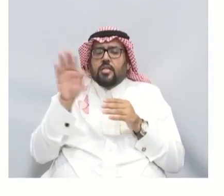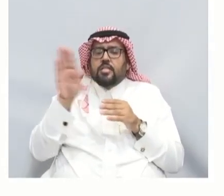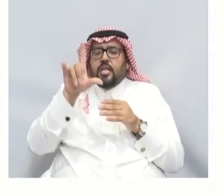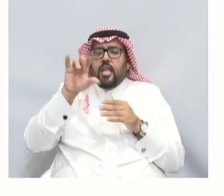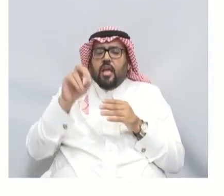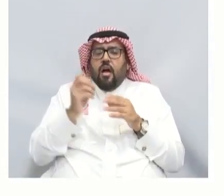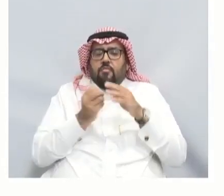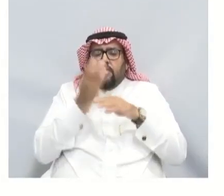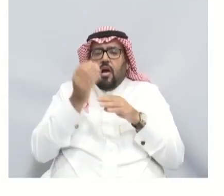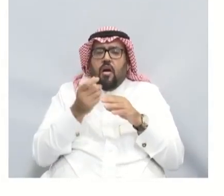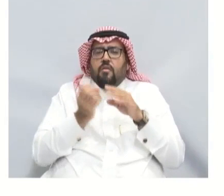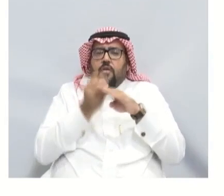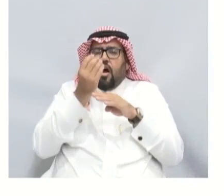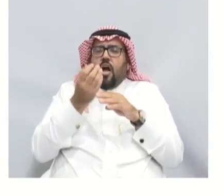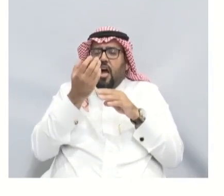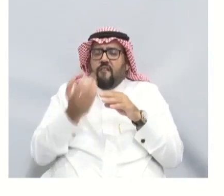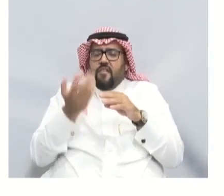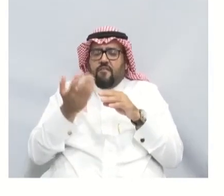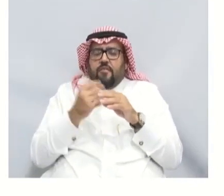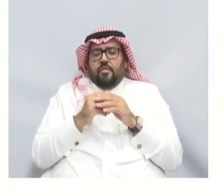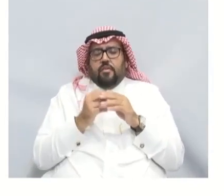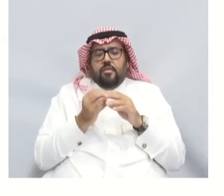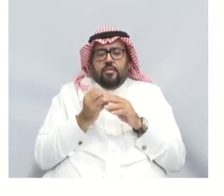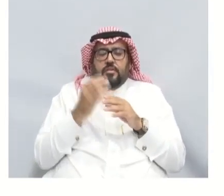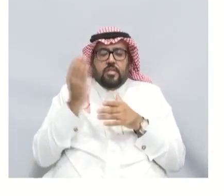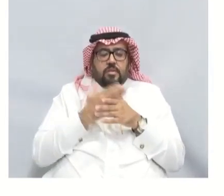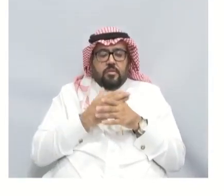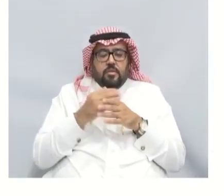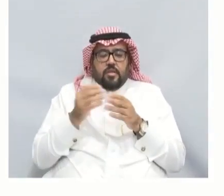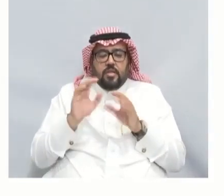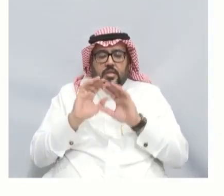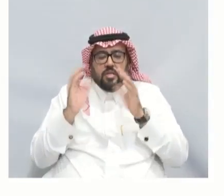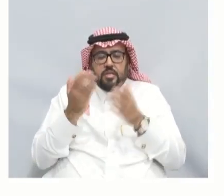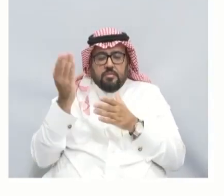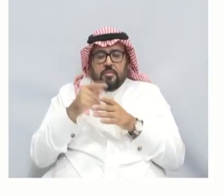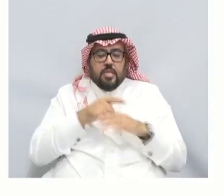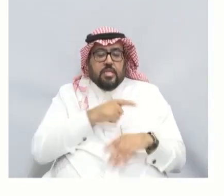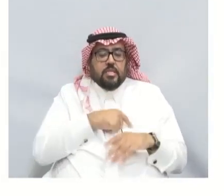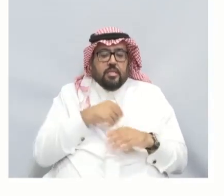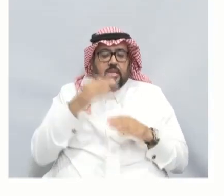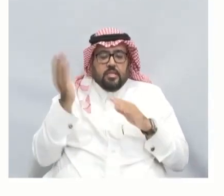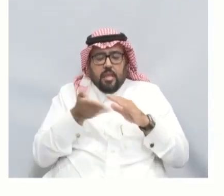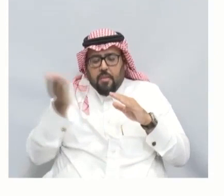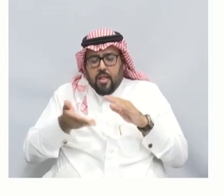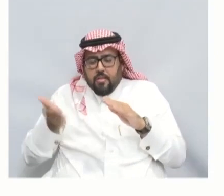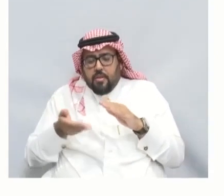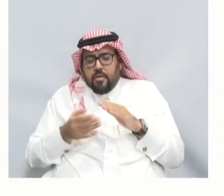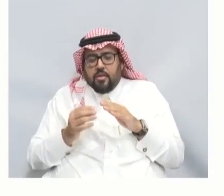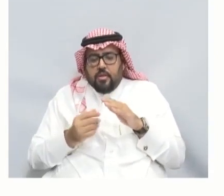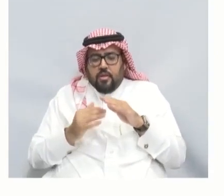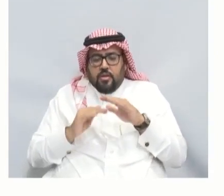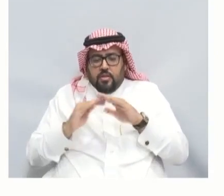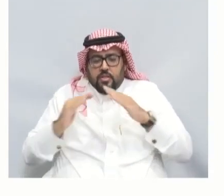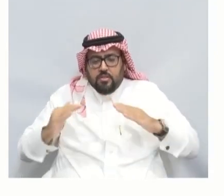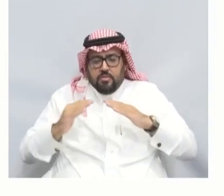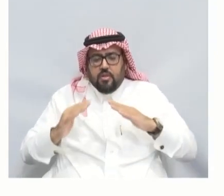وثوران ماذا؟ منخفض. سبب التسمية تراكم طبقات اللابة على هيئة طبقات أفقية